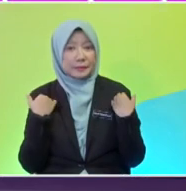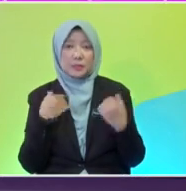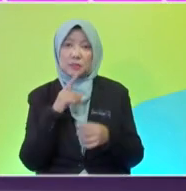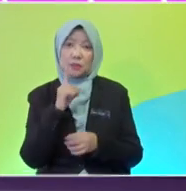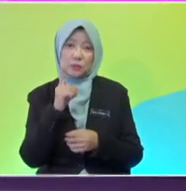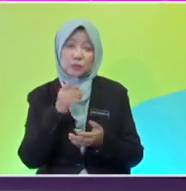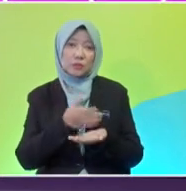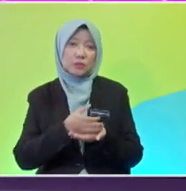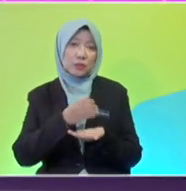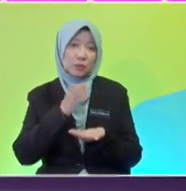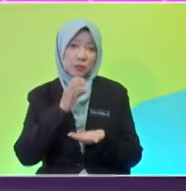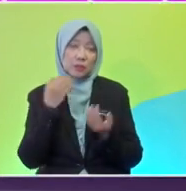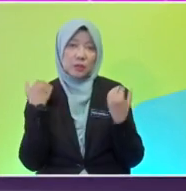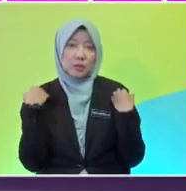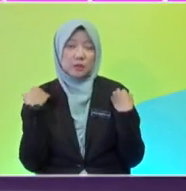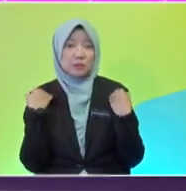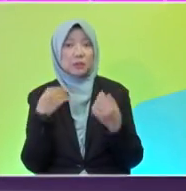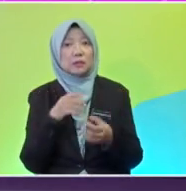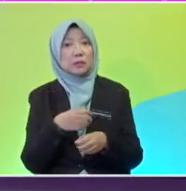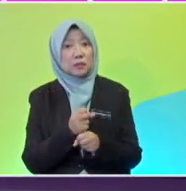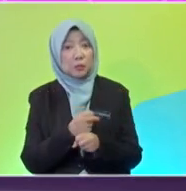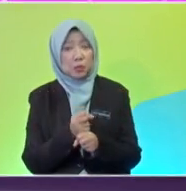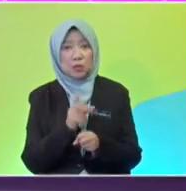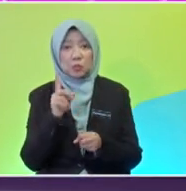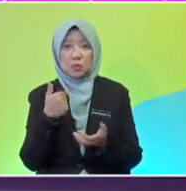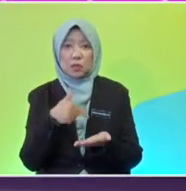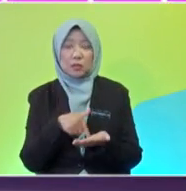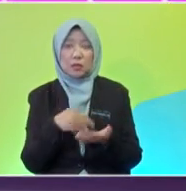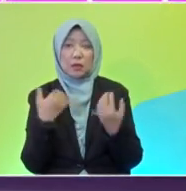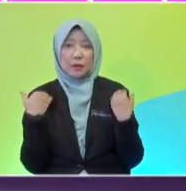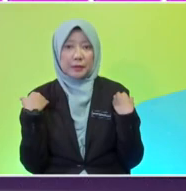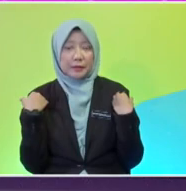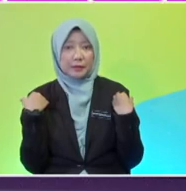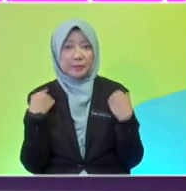mengandung tepung yang lagi satu pula mengandung